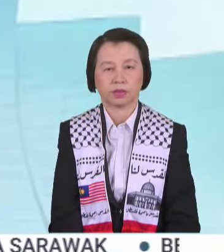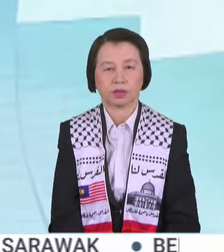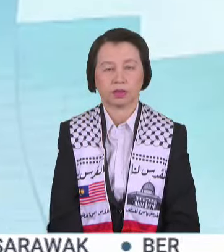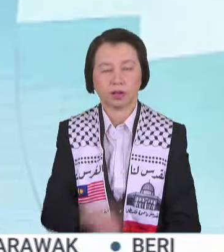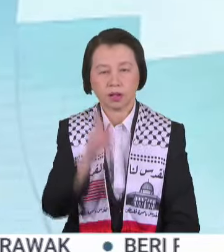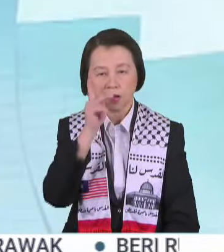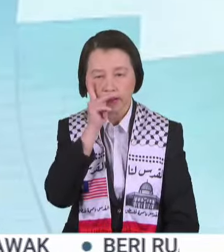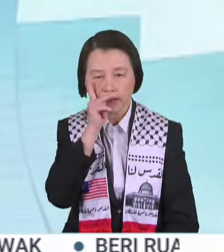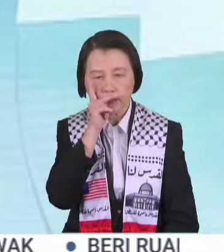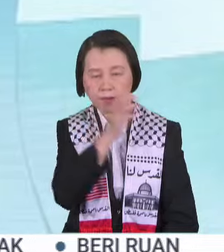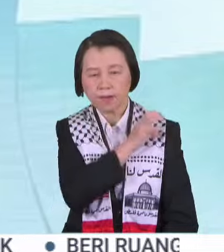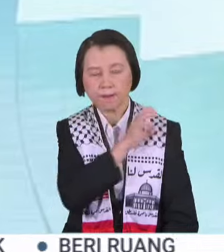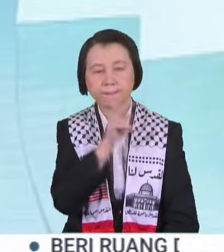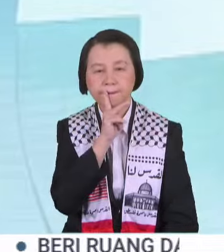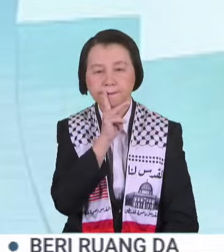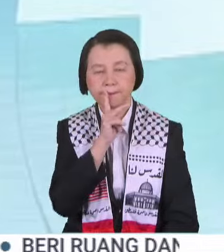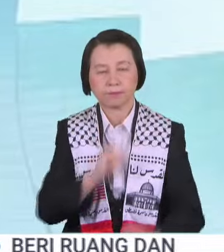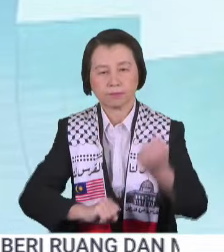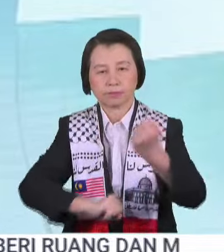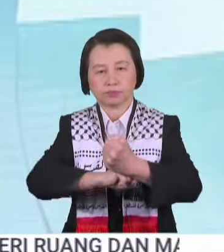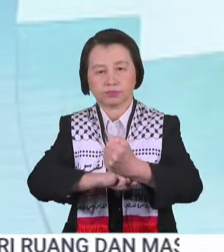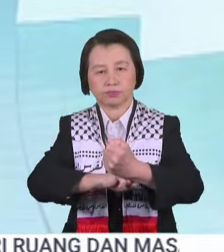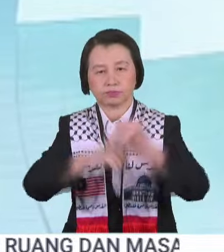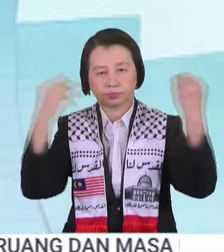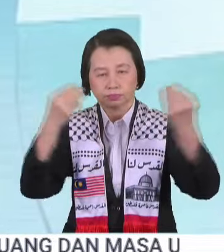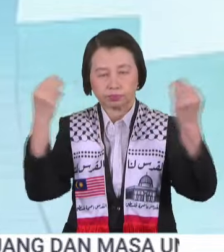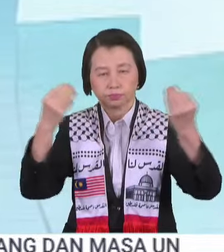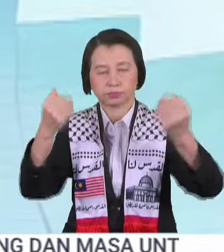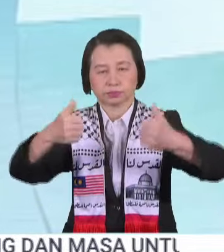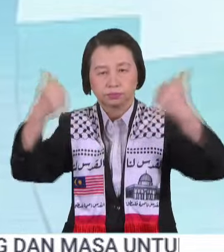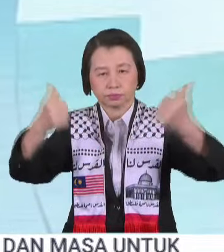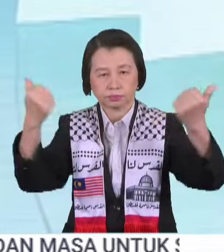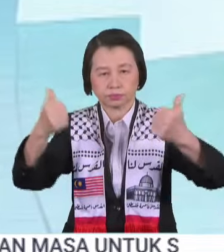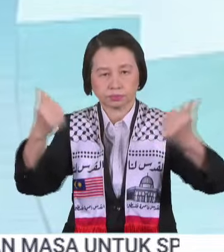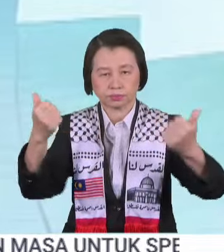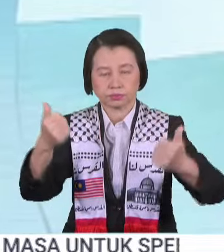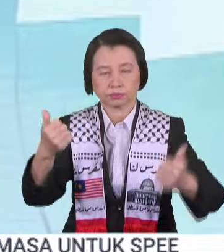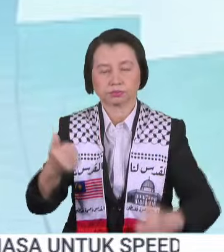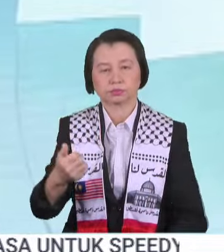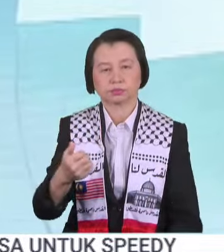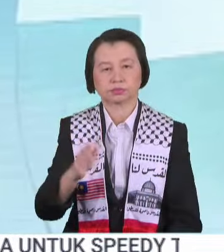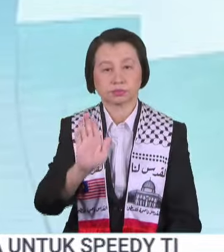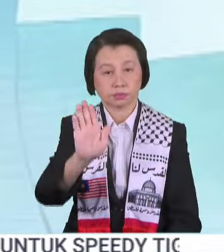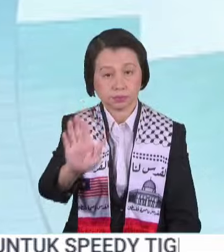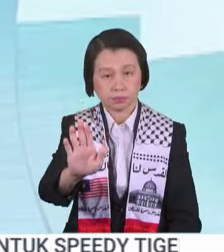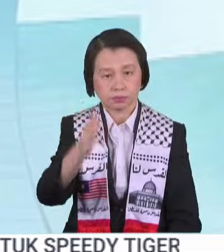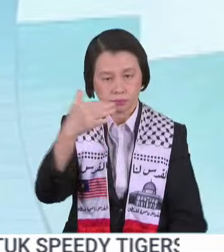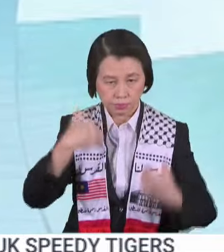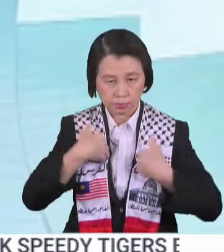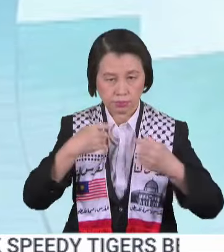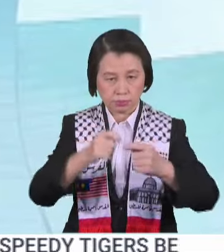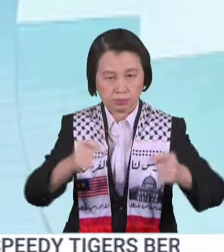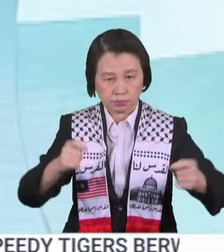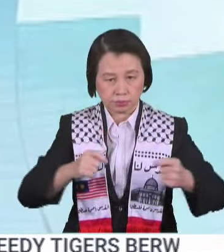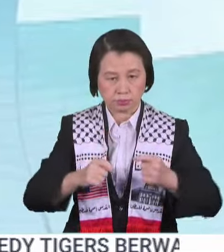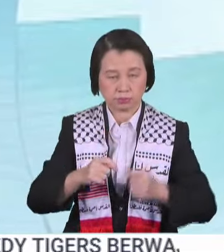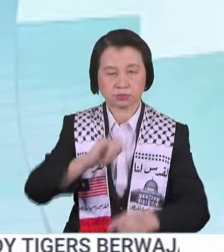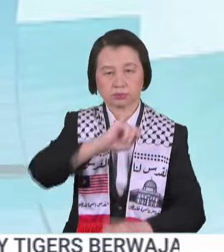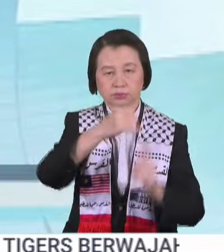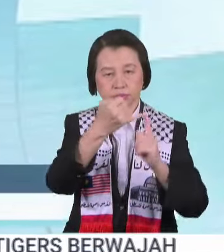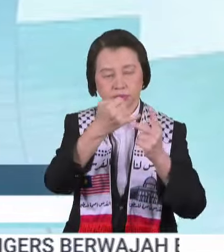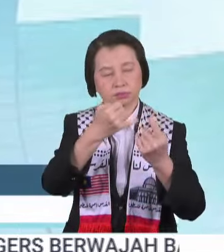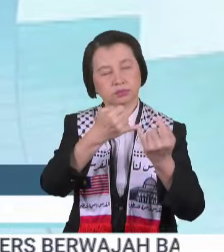menyeru seluruh rakyat beri sokongan kepada Majlis Sambutan Aidilfitri Madani peringkat negeri Kedah yang akan berlangsung di Tasik Darul Aman Jitra